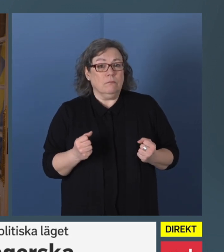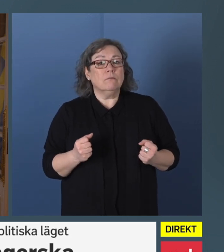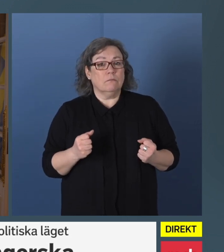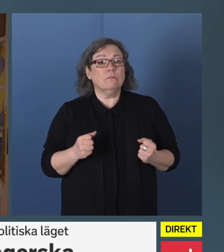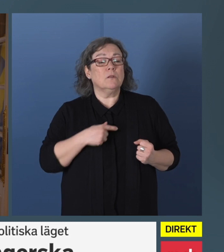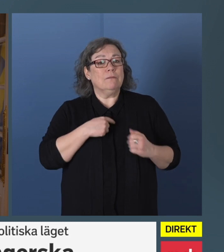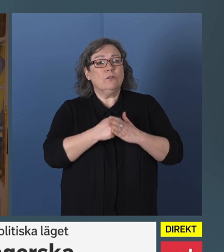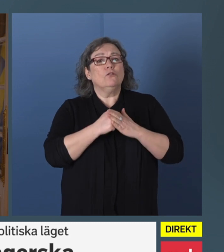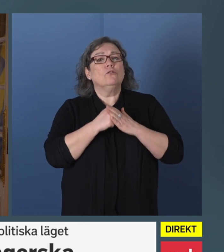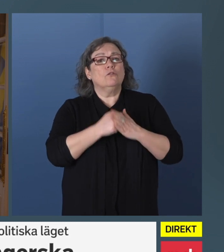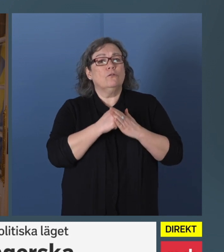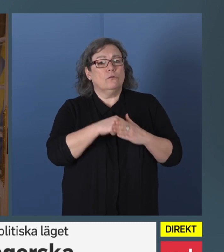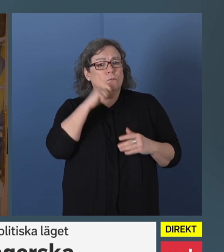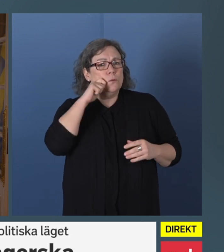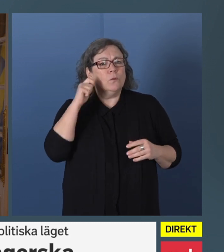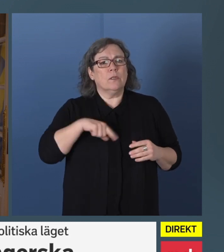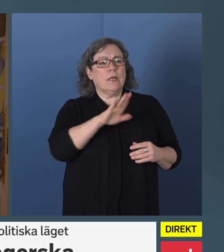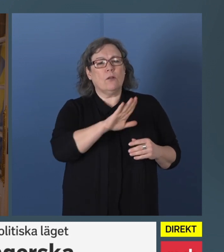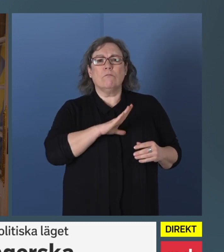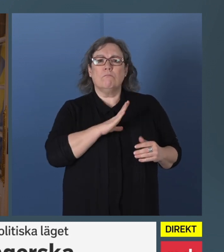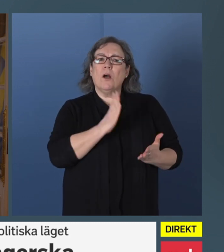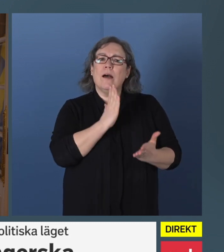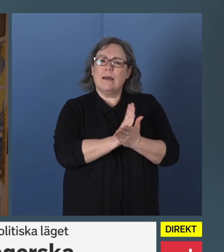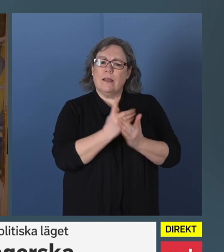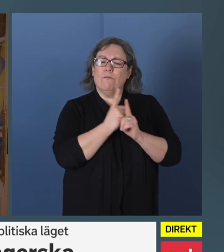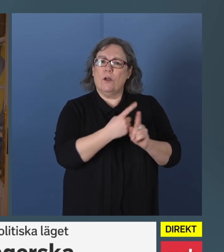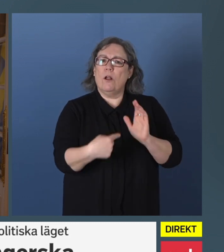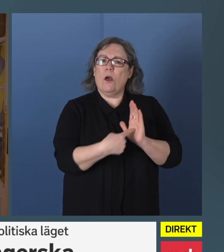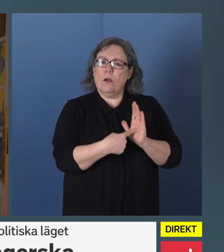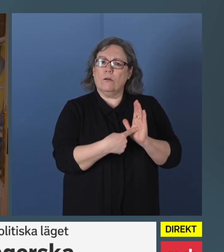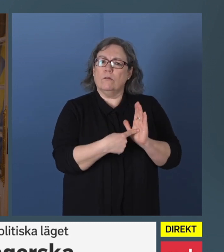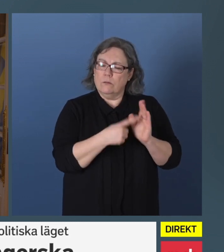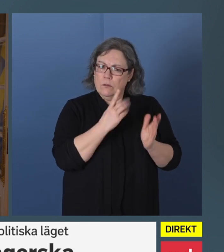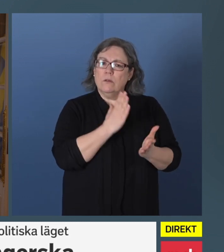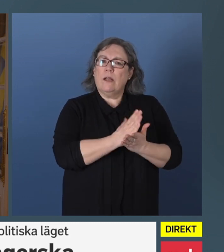till Ukrainas lagliga rätt att försvara sitt land.